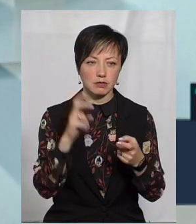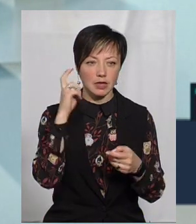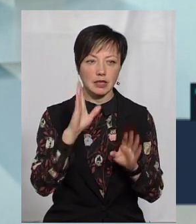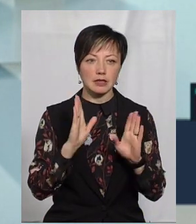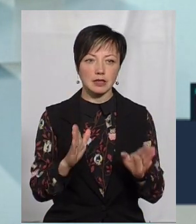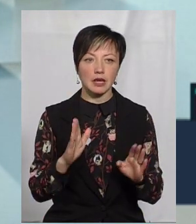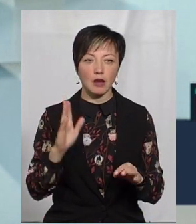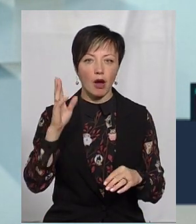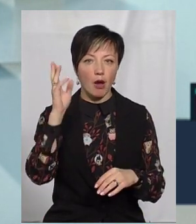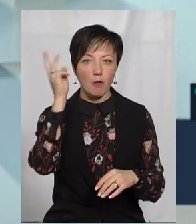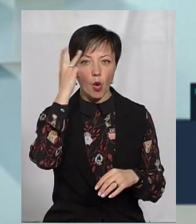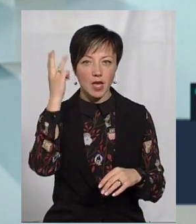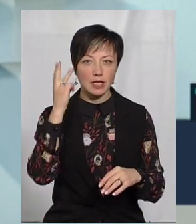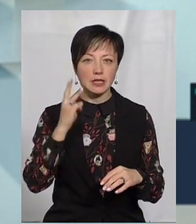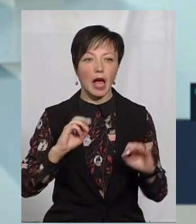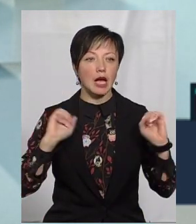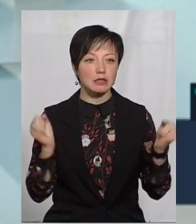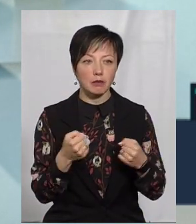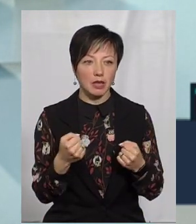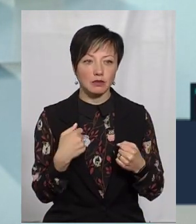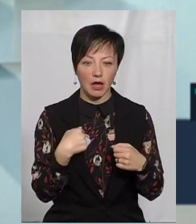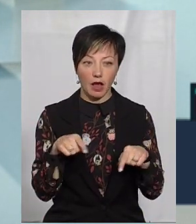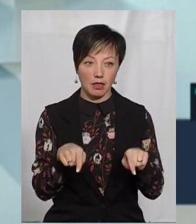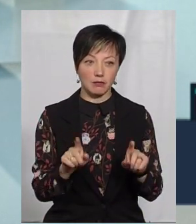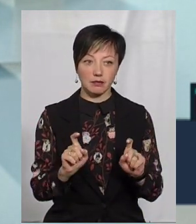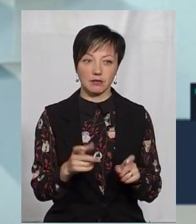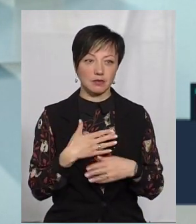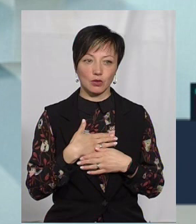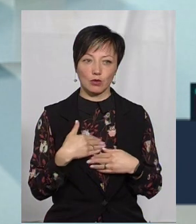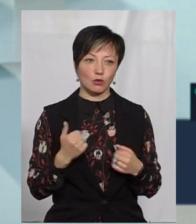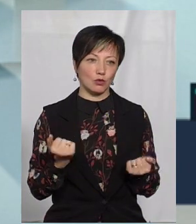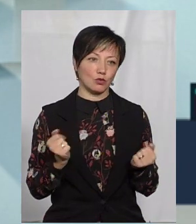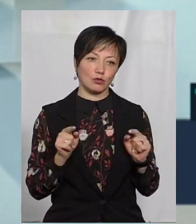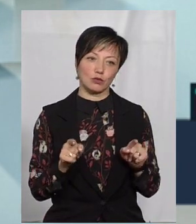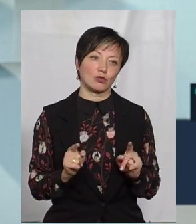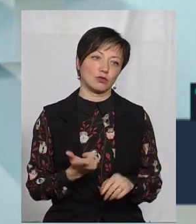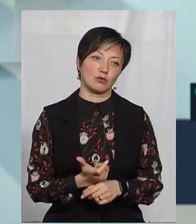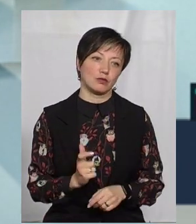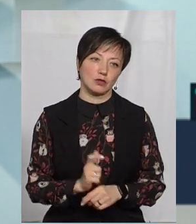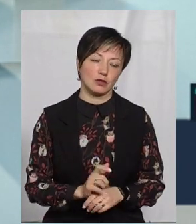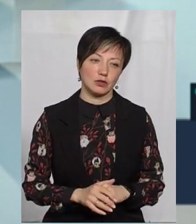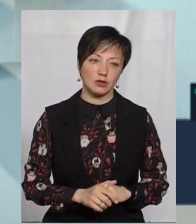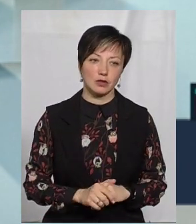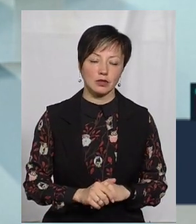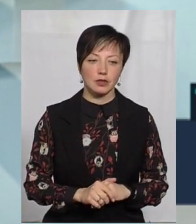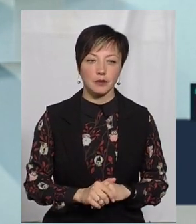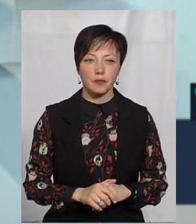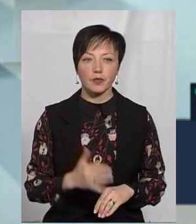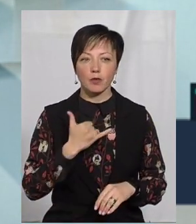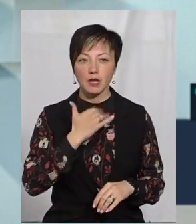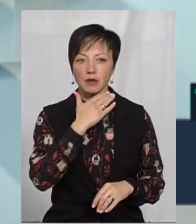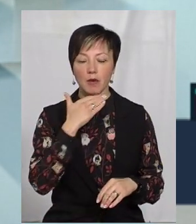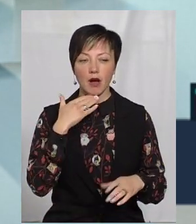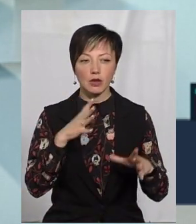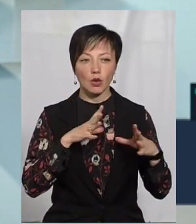то йде тільки Подільський експрес, але, вибачте, тих, хто по ньому їздив, навряд чи захоче знову в ньому поїхати ще раз. Чому я так кажу? Тому що в мене